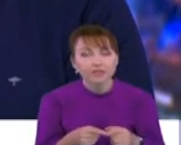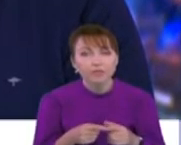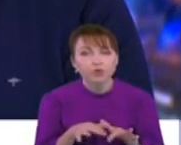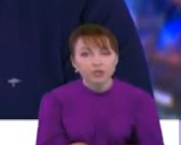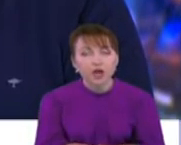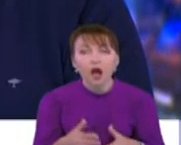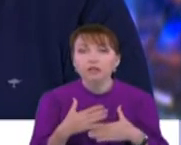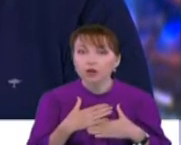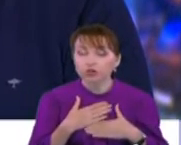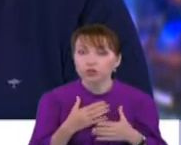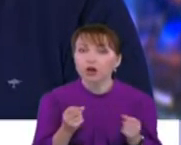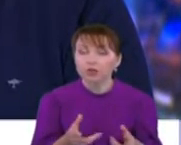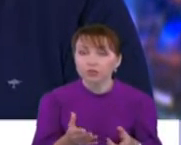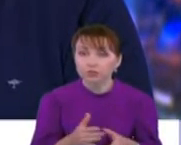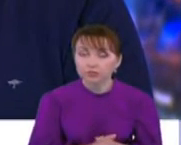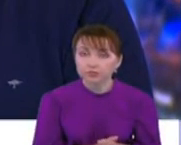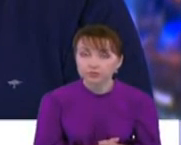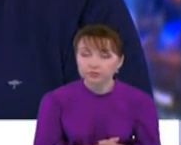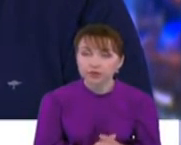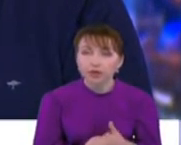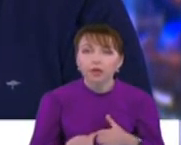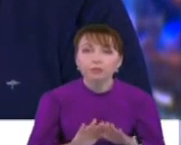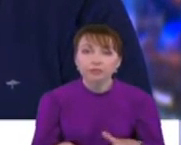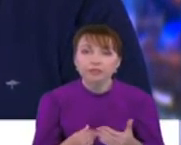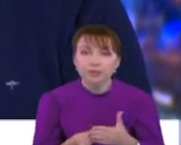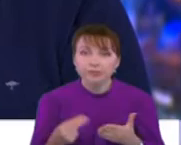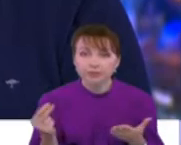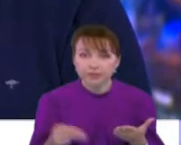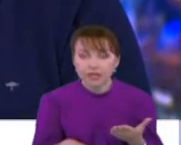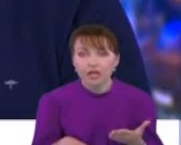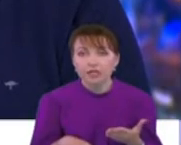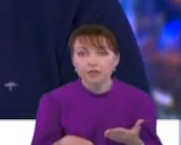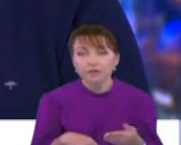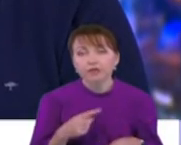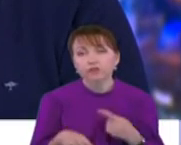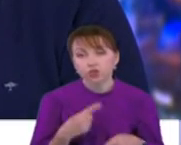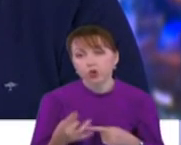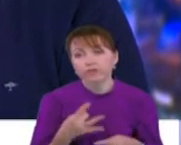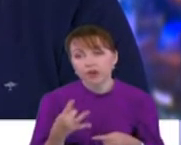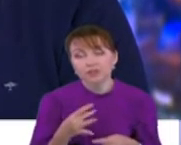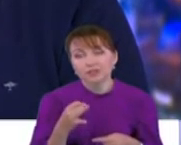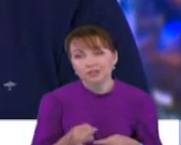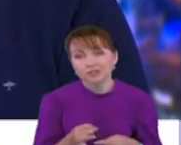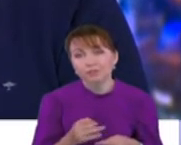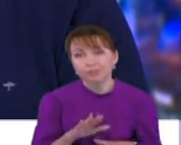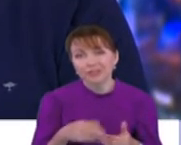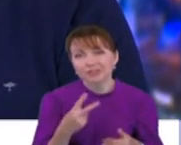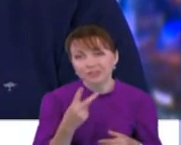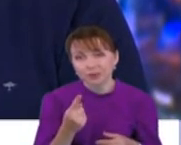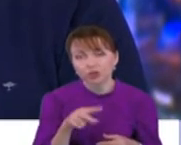Сили? Ну, після підписання, якби, в черговий раз і виходу після